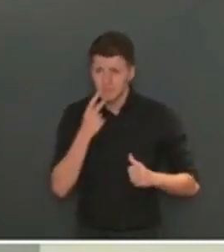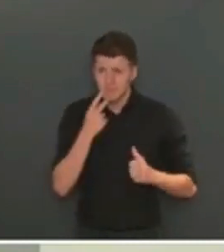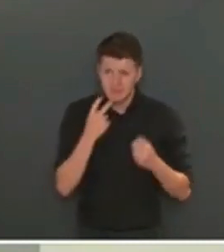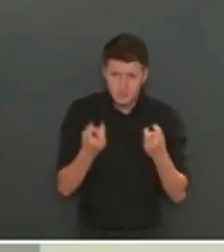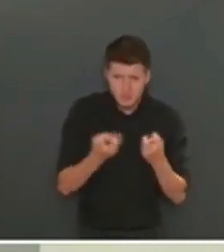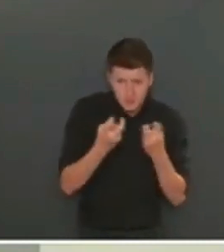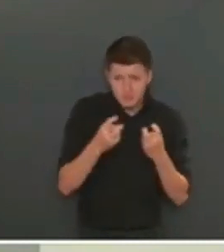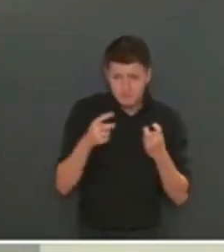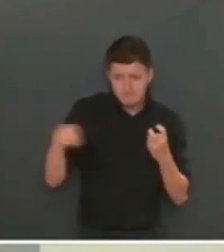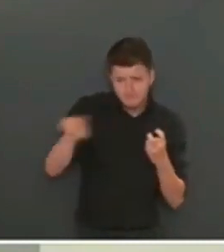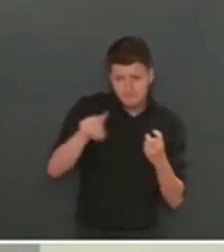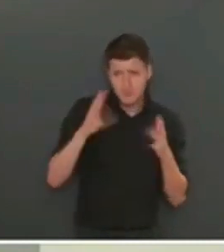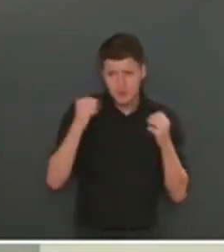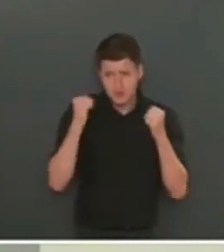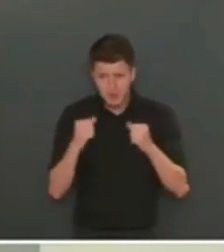nous voulons.